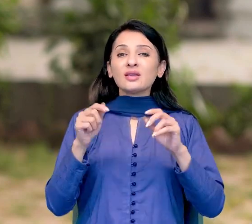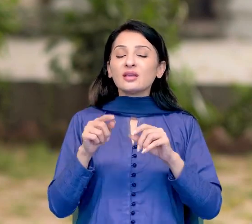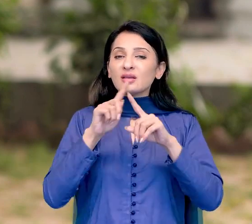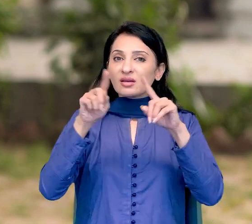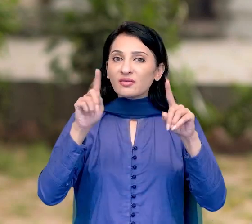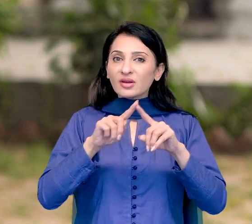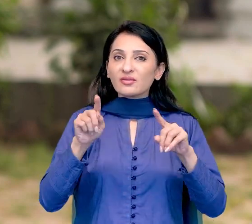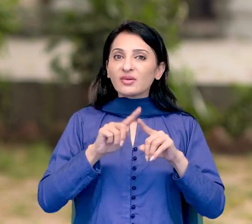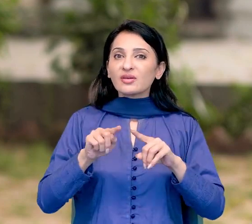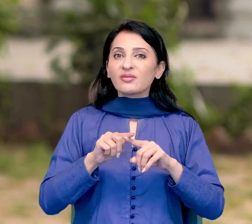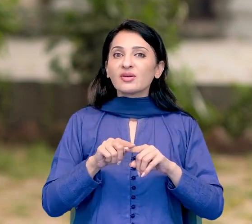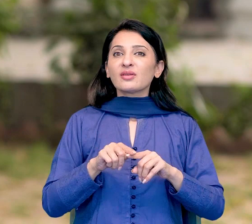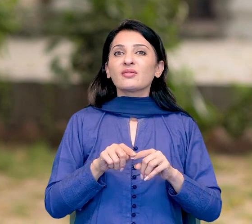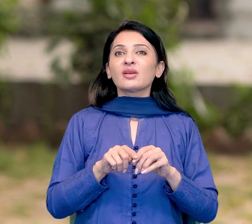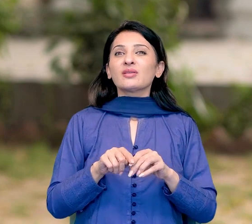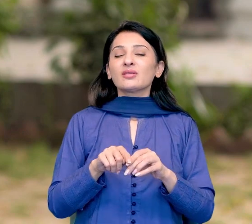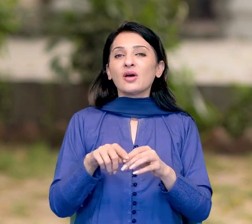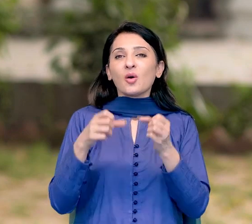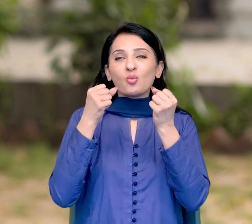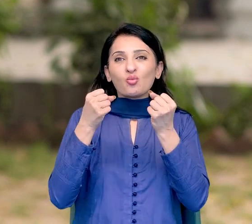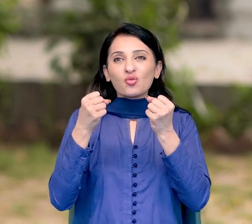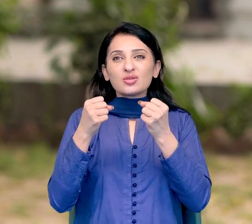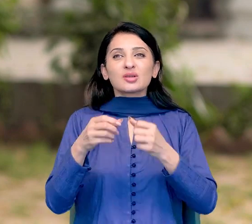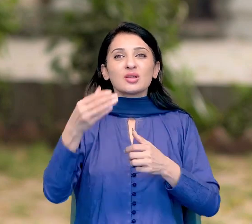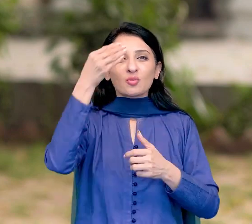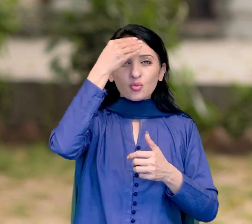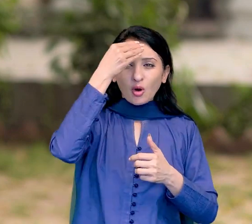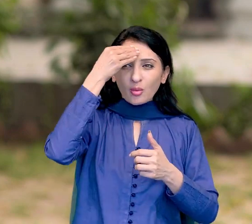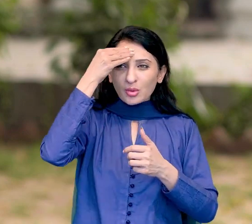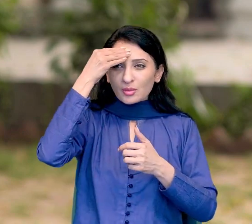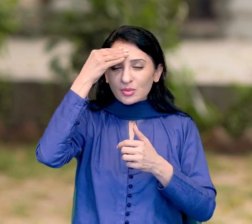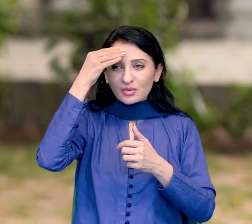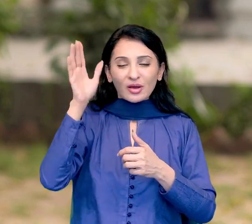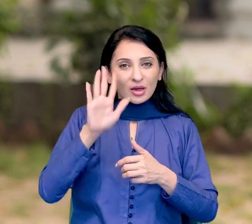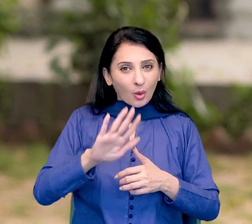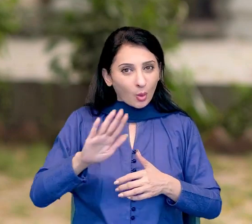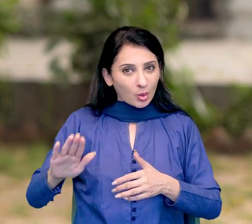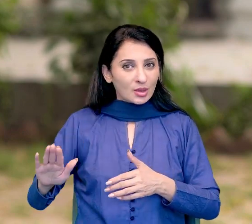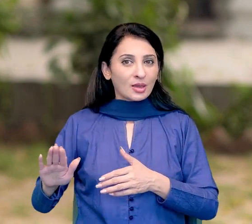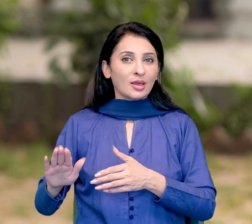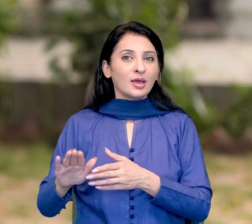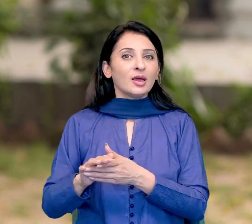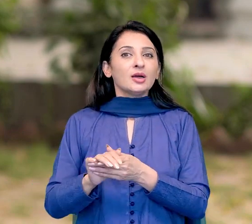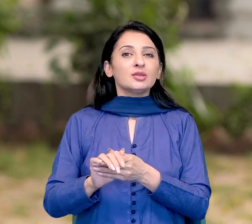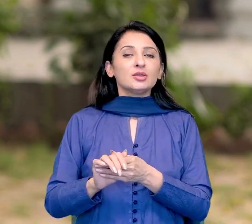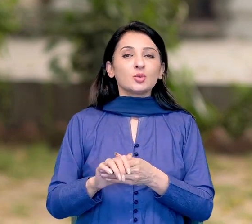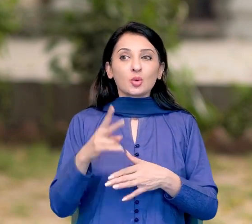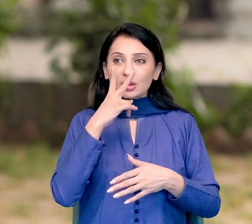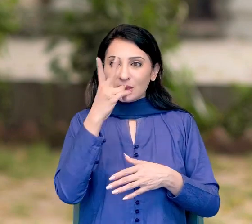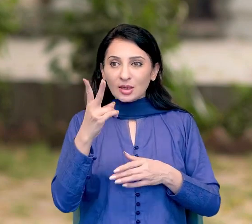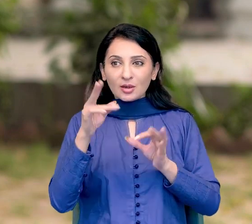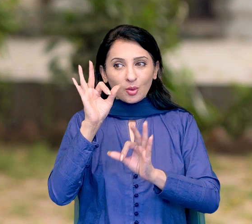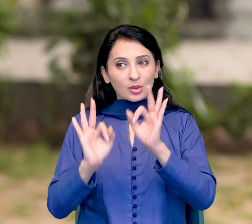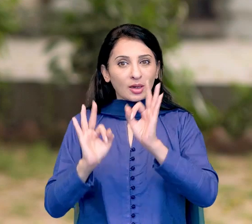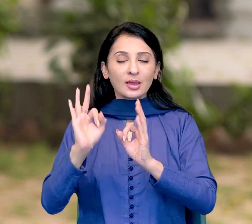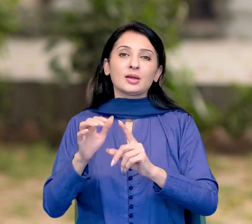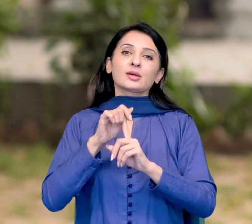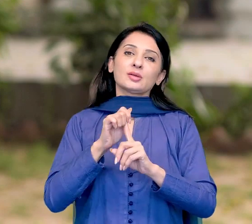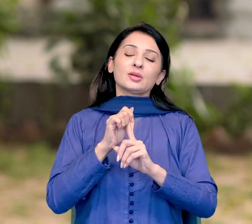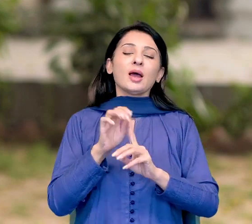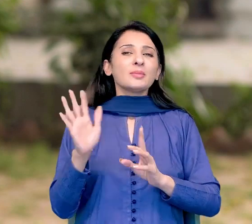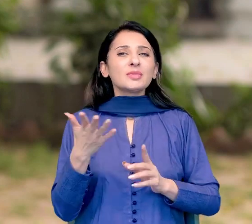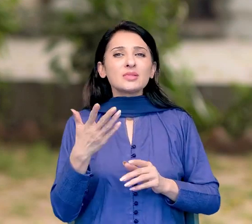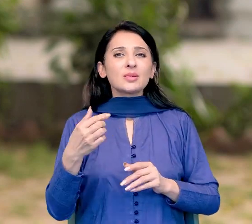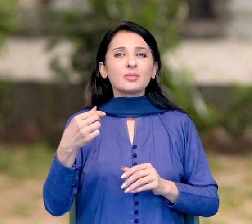unmet, unaddressed issues, those have to be dealt with. آپ کسی سائیکالوجسٹ سے ملیں,